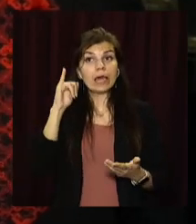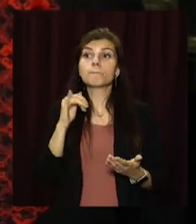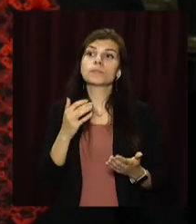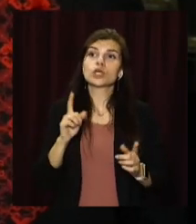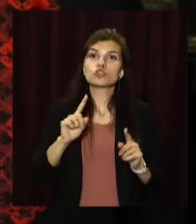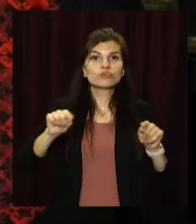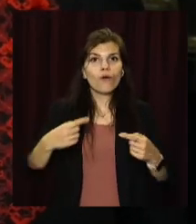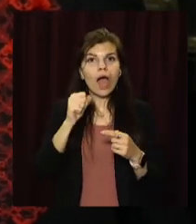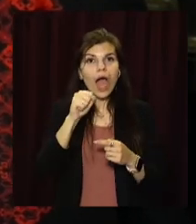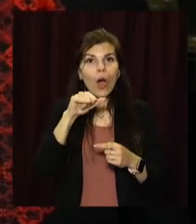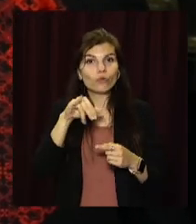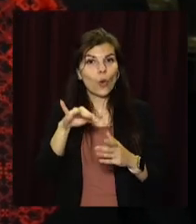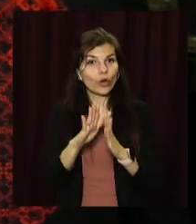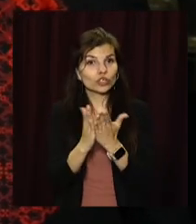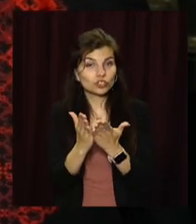створення аудіокнижки.